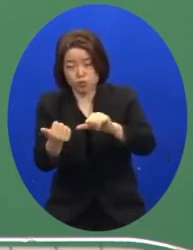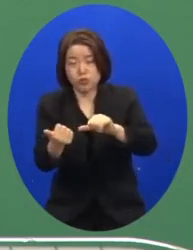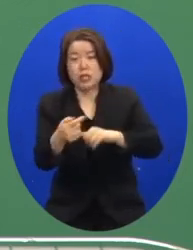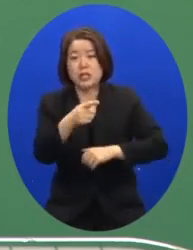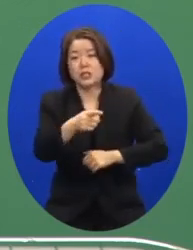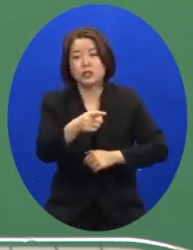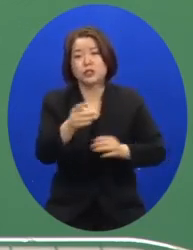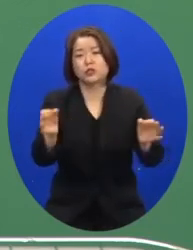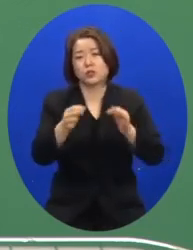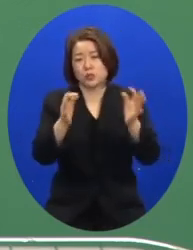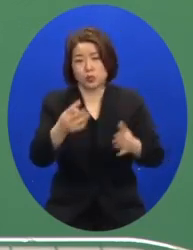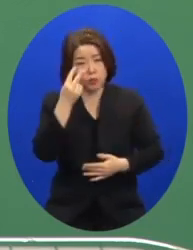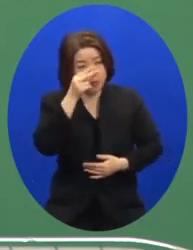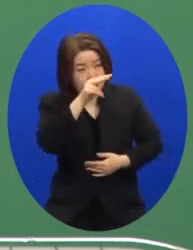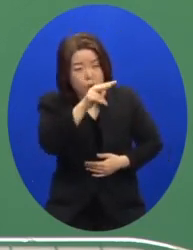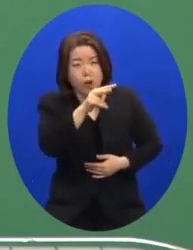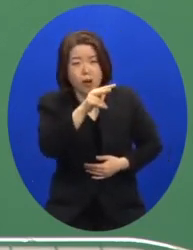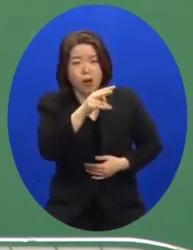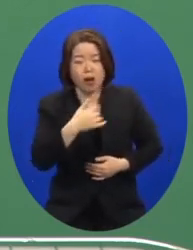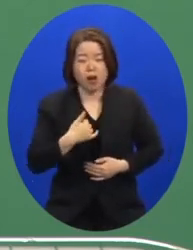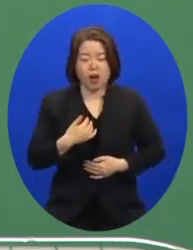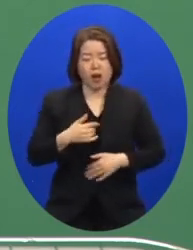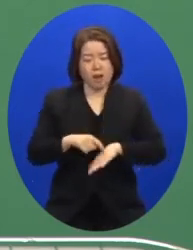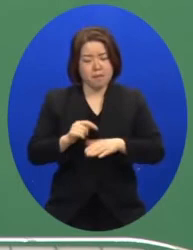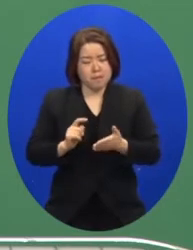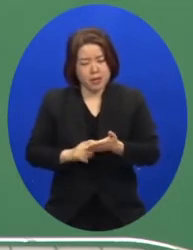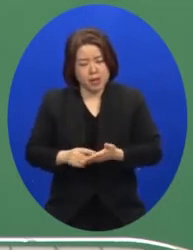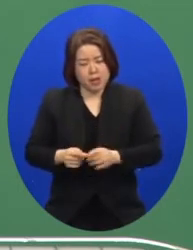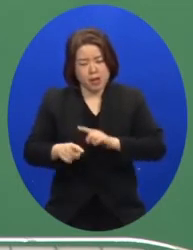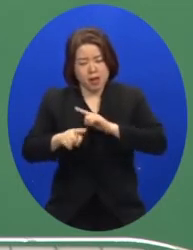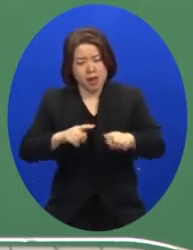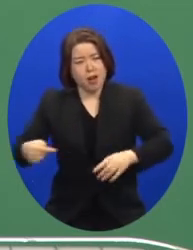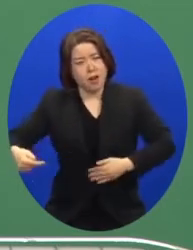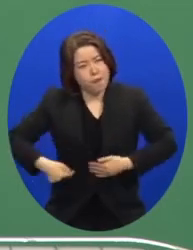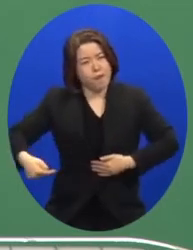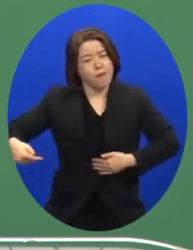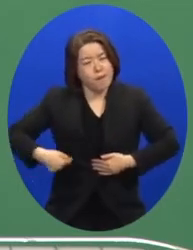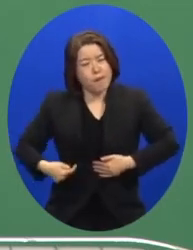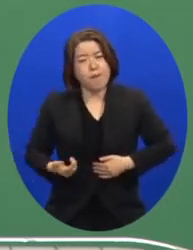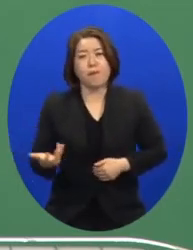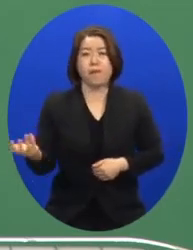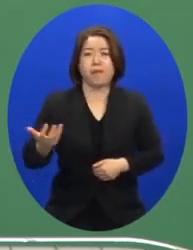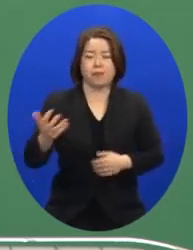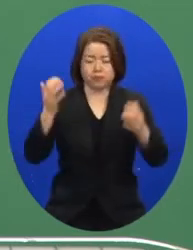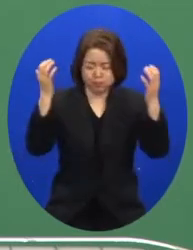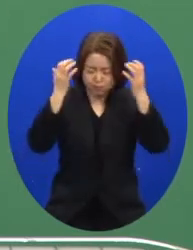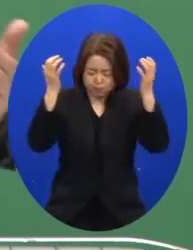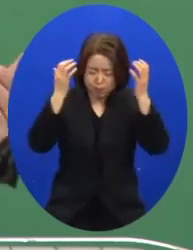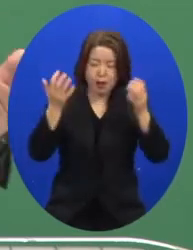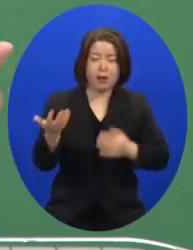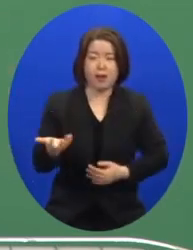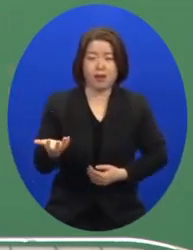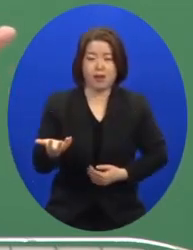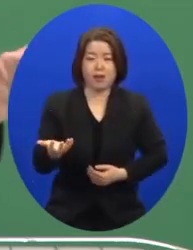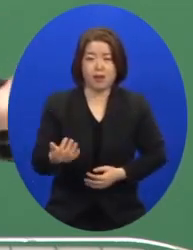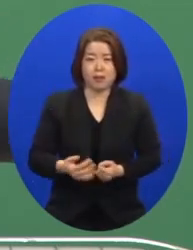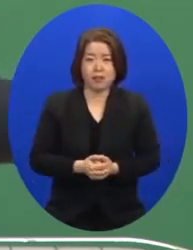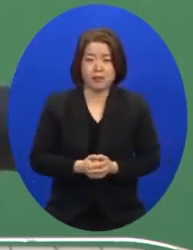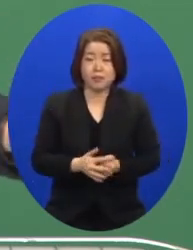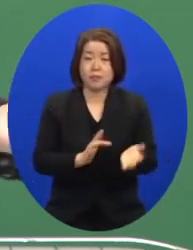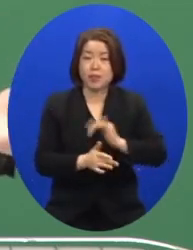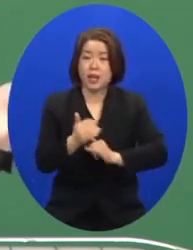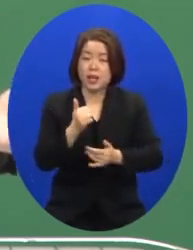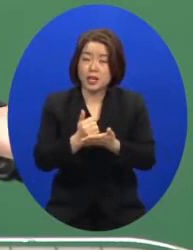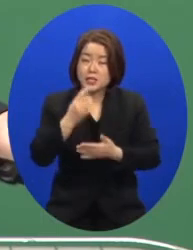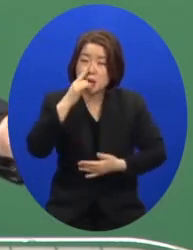아니겠습니까 정말 마음이 칼로 찌르는 딱 고통을 겪습니다 그런데 예수님의